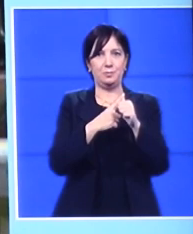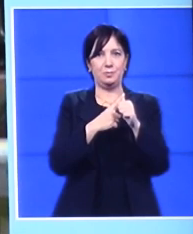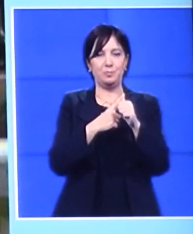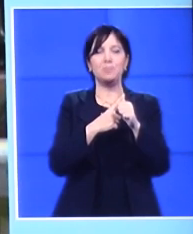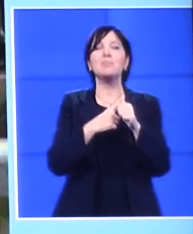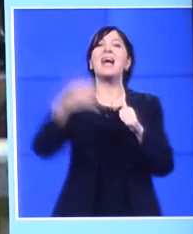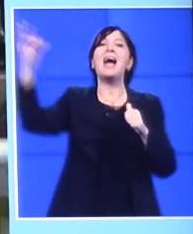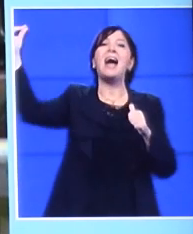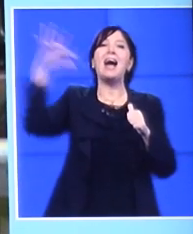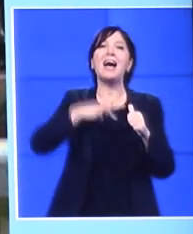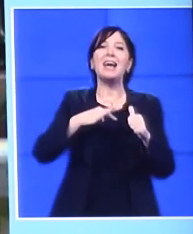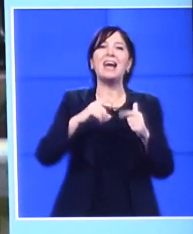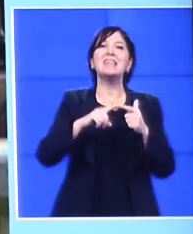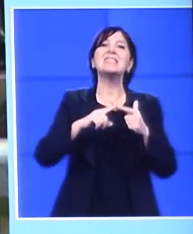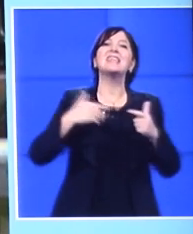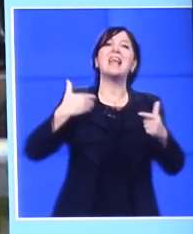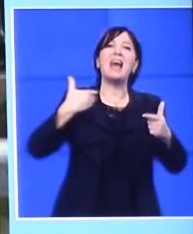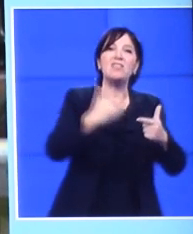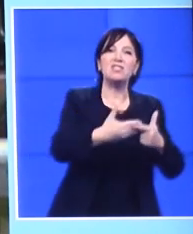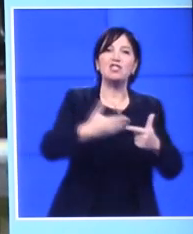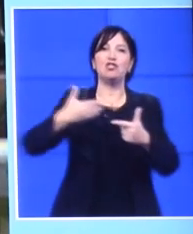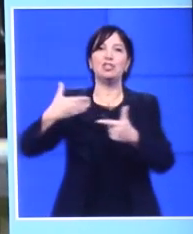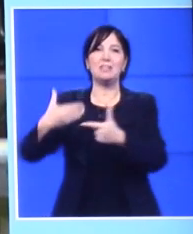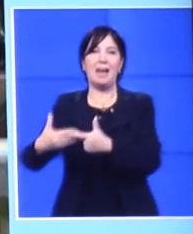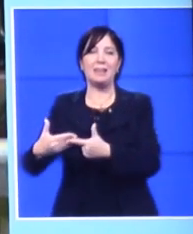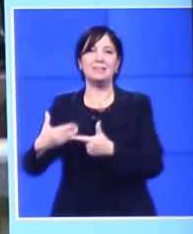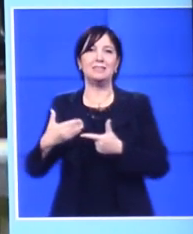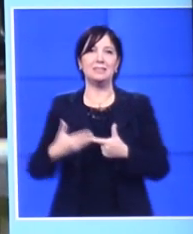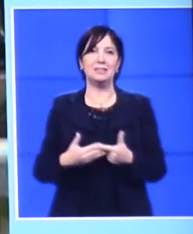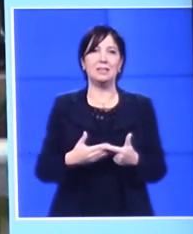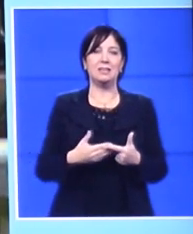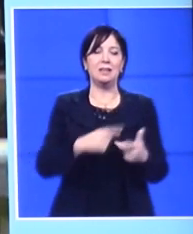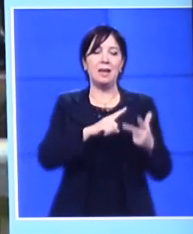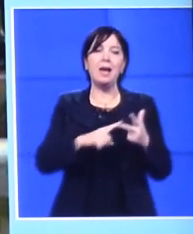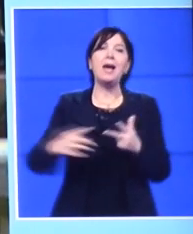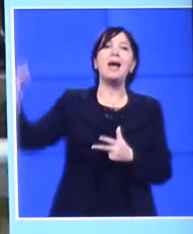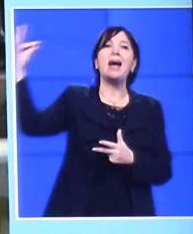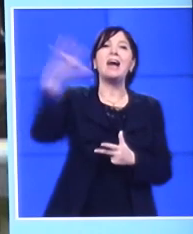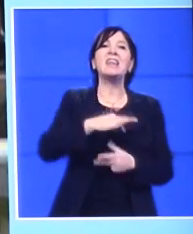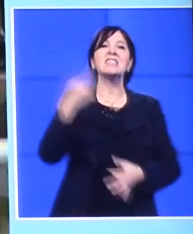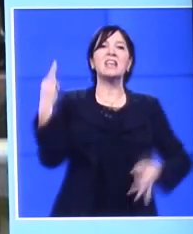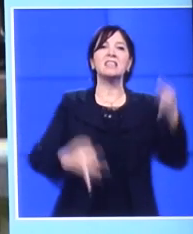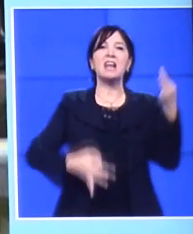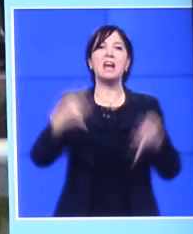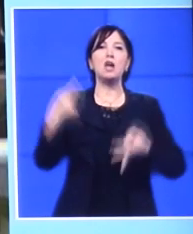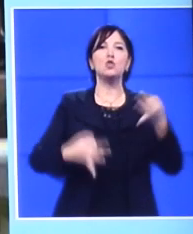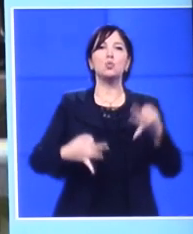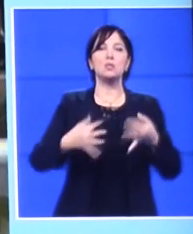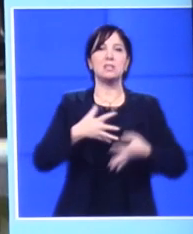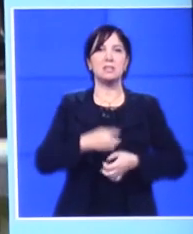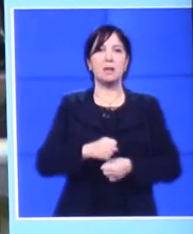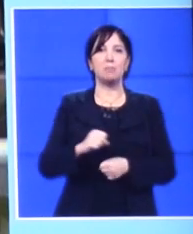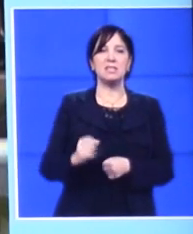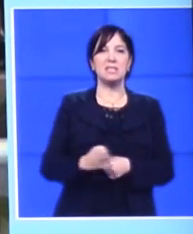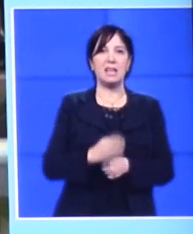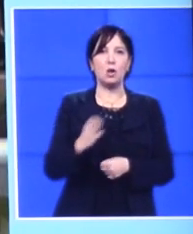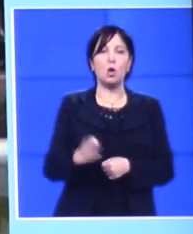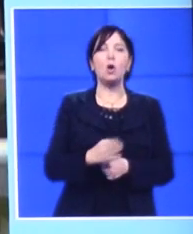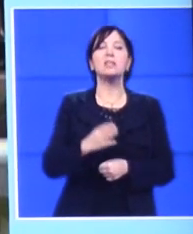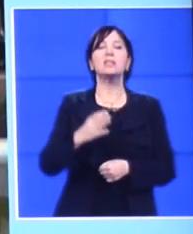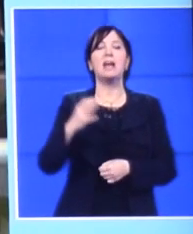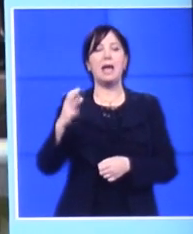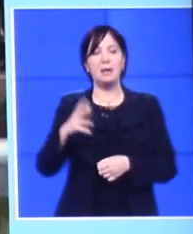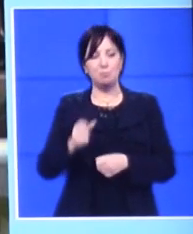la grazia della vicinanza e la grazia della giustizia, misericordia, misericordia,